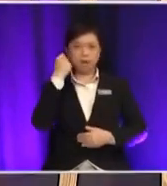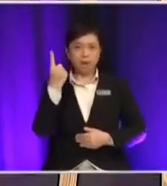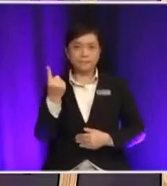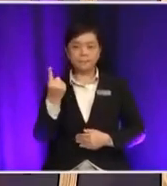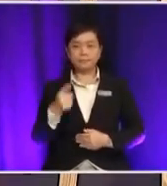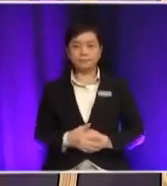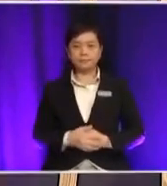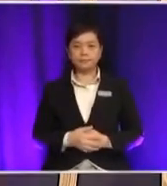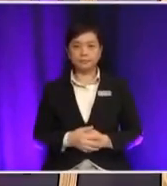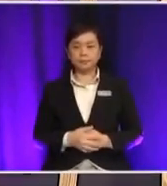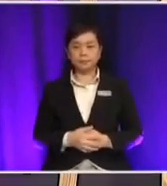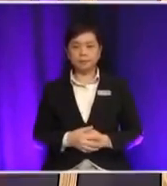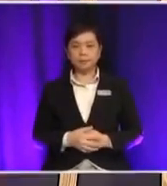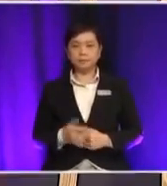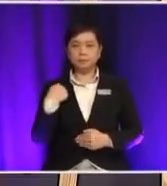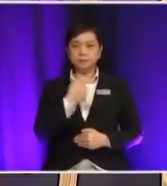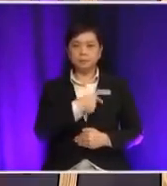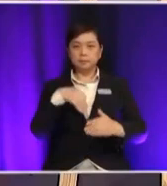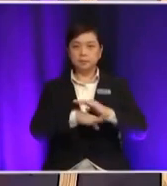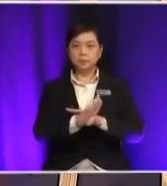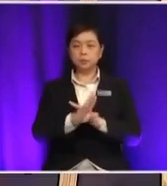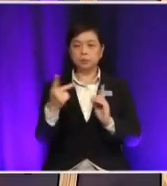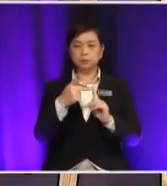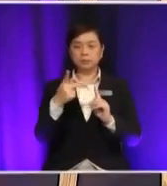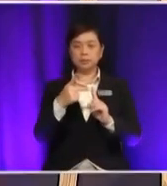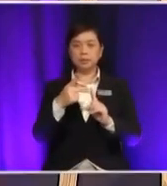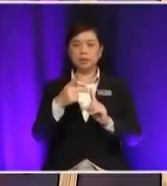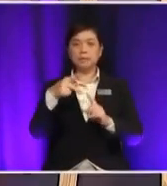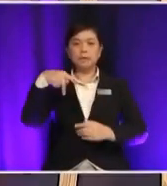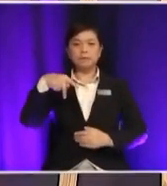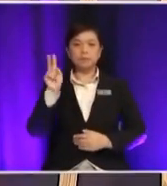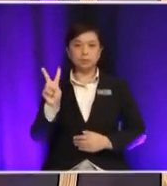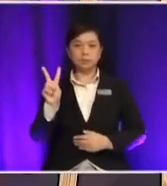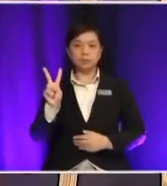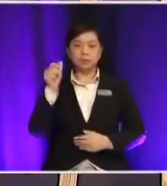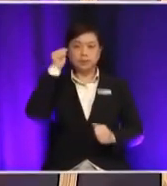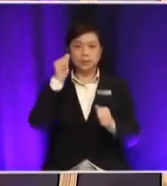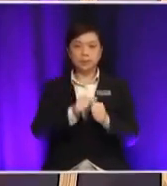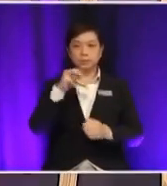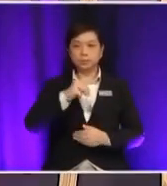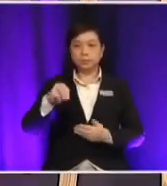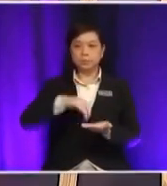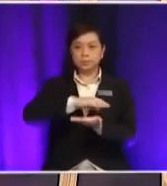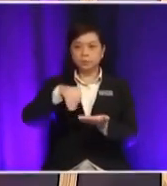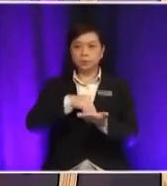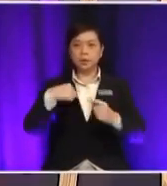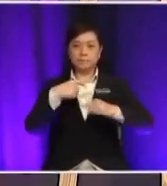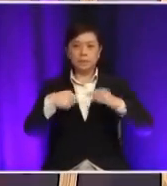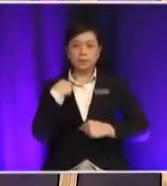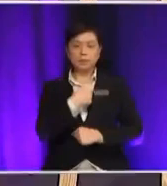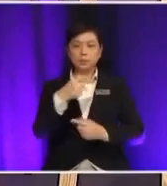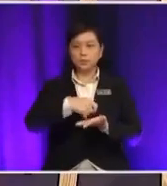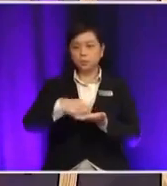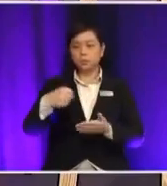Oke so kita masuk kepada profasa 2 ya seingat ya murid-murid sekalian apabila kita menulis kita